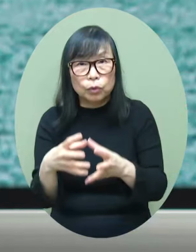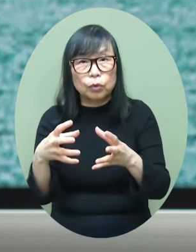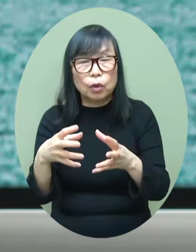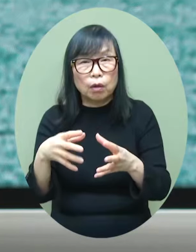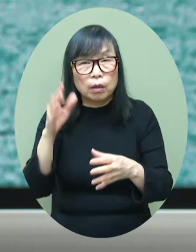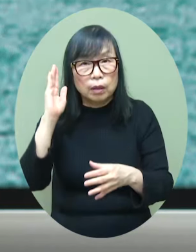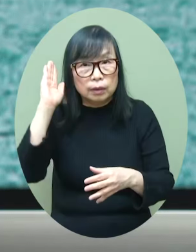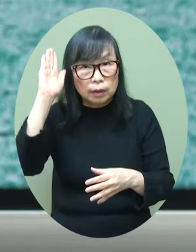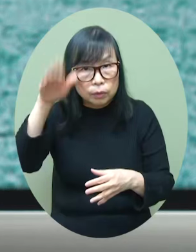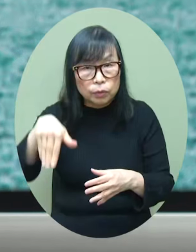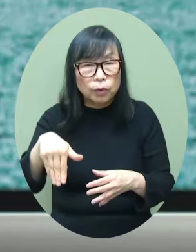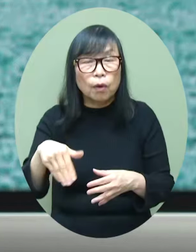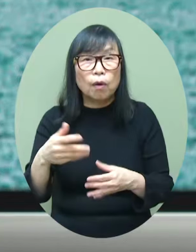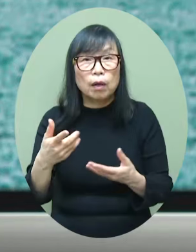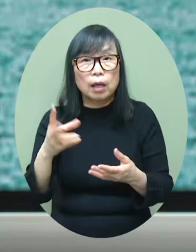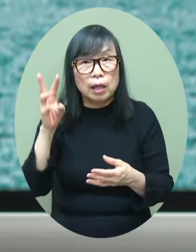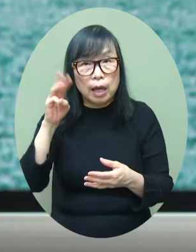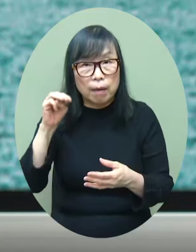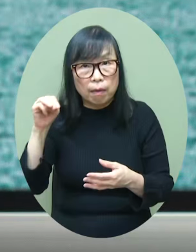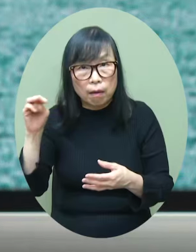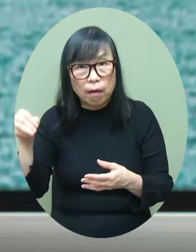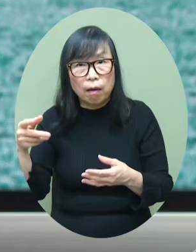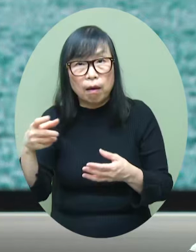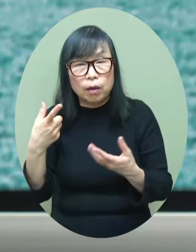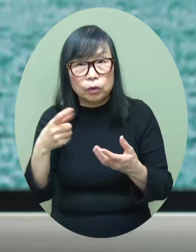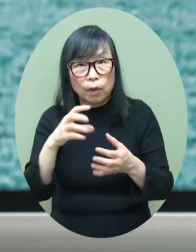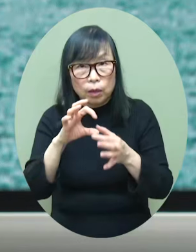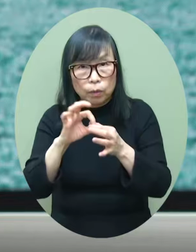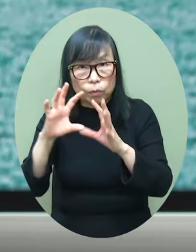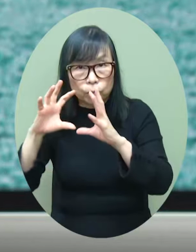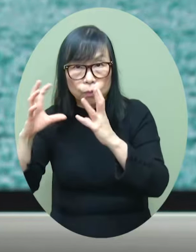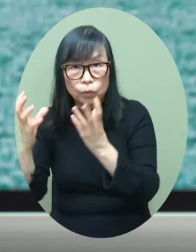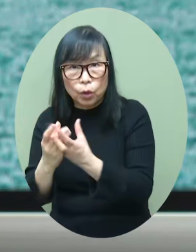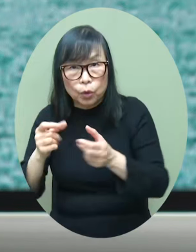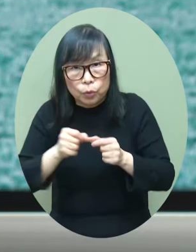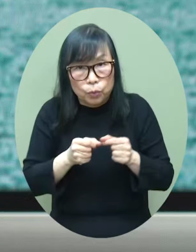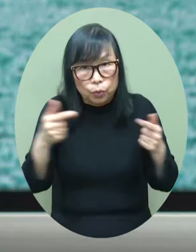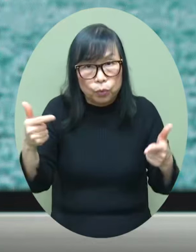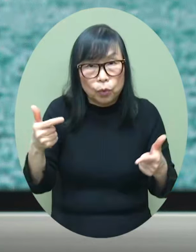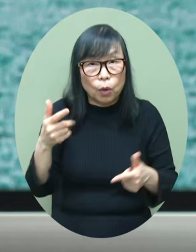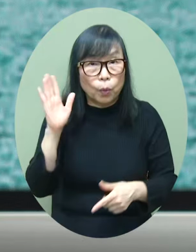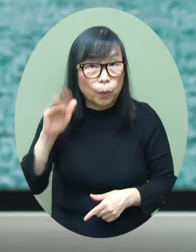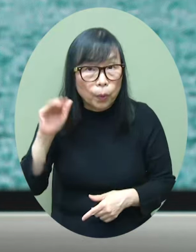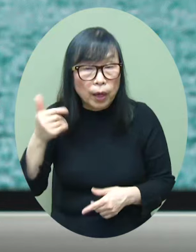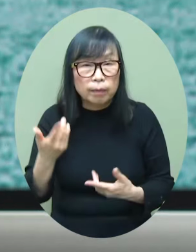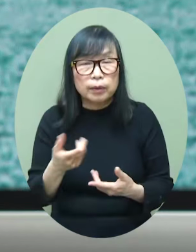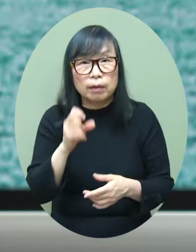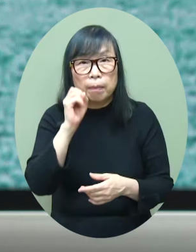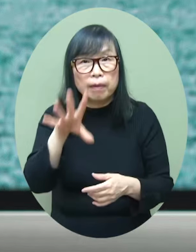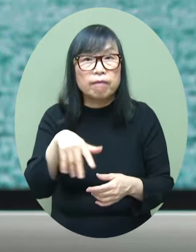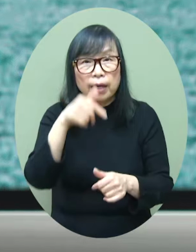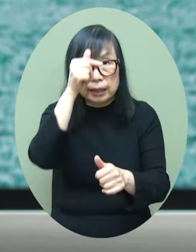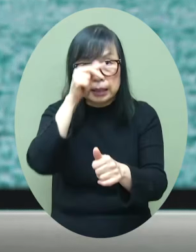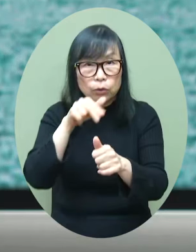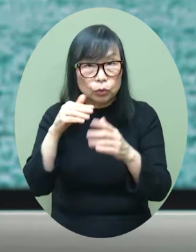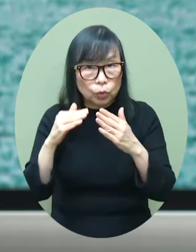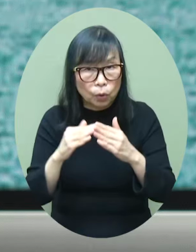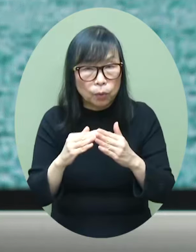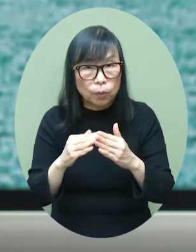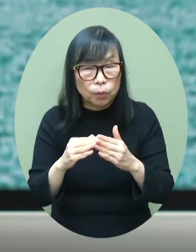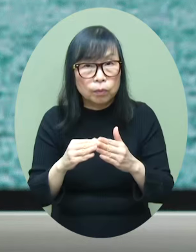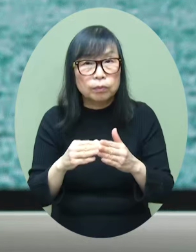緊可能嗰個 M 記發現嘅個案或者相關群組個案咧會越嚟越多咧？最後咧就想問翻 HA 嘅。咁就知道